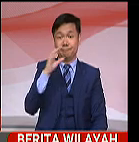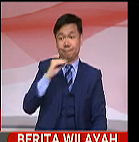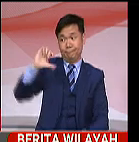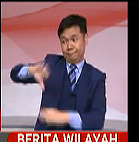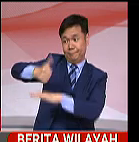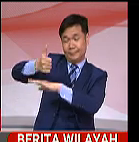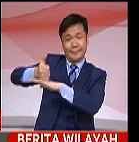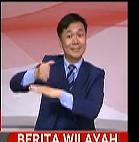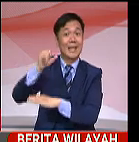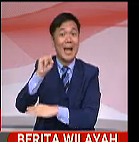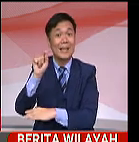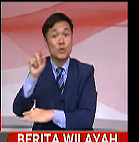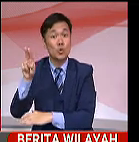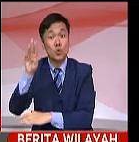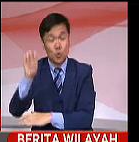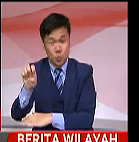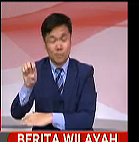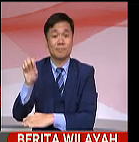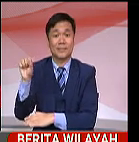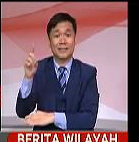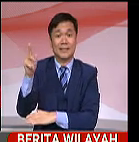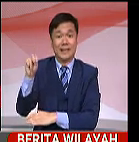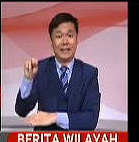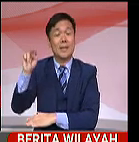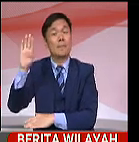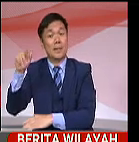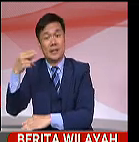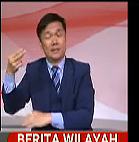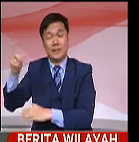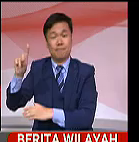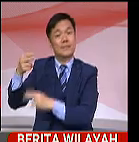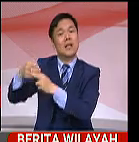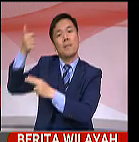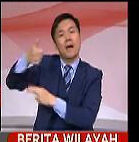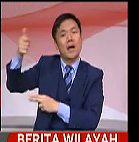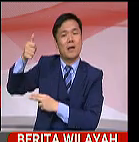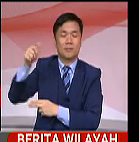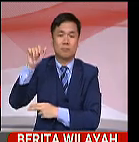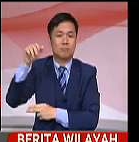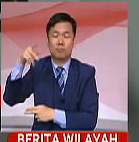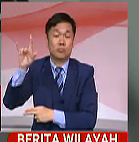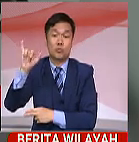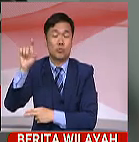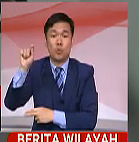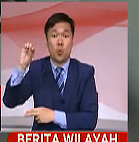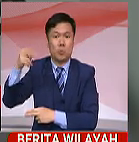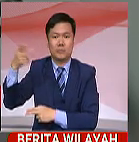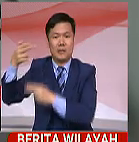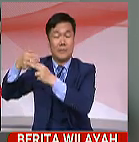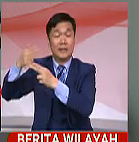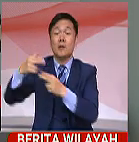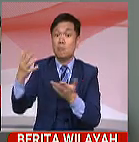Pengasas iCube Innovation Sdn Bhd Dato' Patrick Liu memberitahu Sarawak perlu mengambil kesempatan dan peluang yang